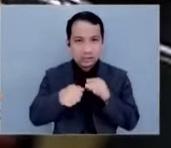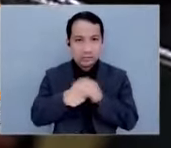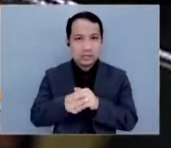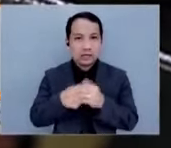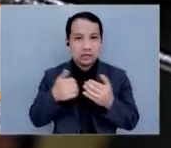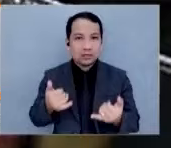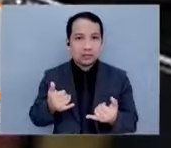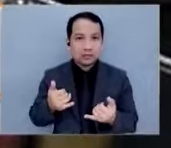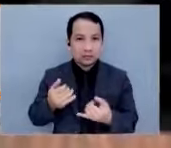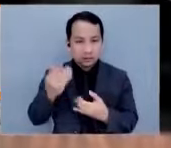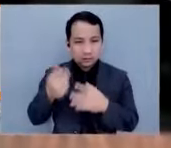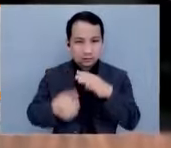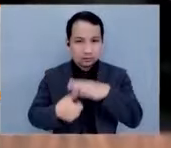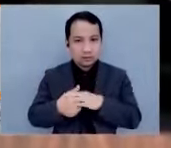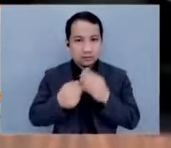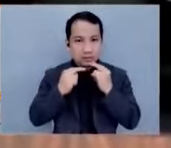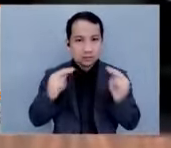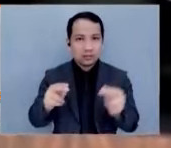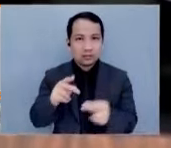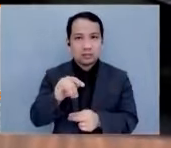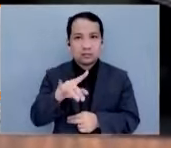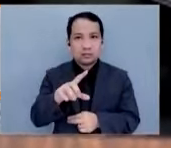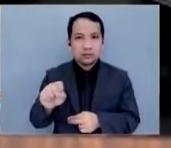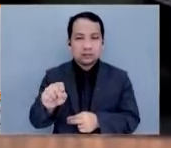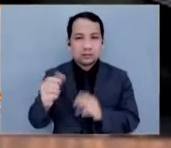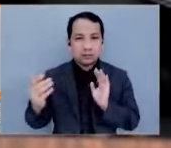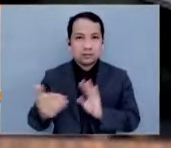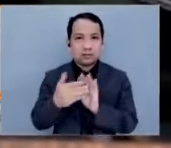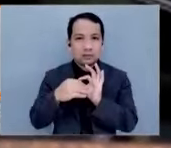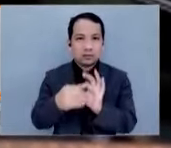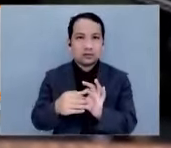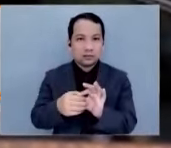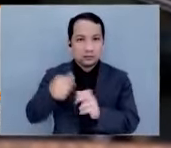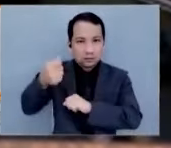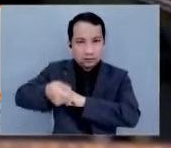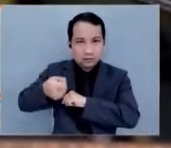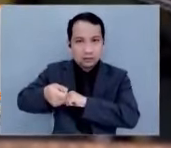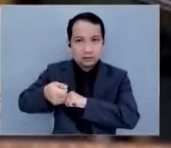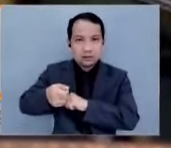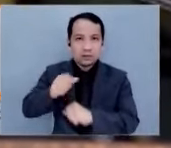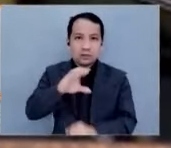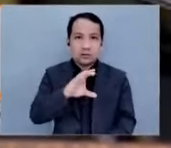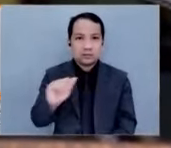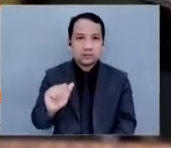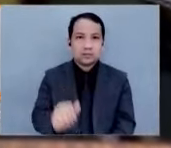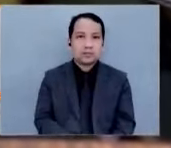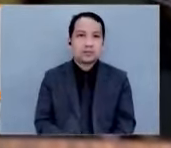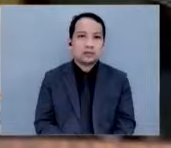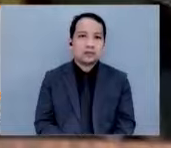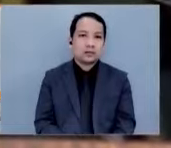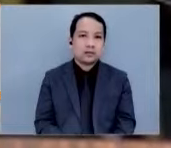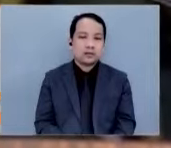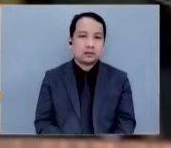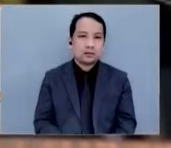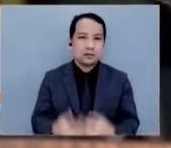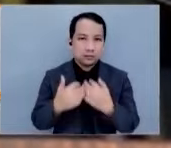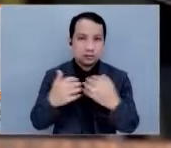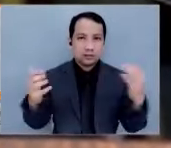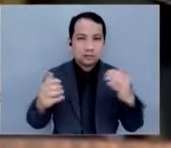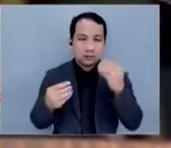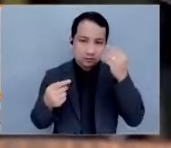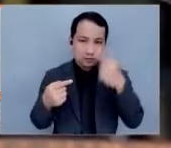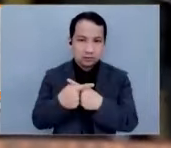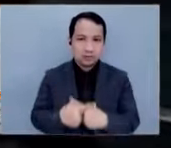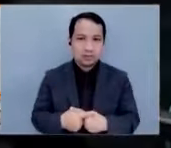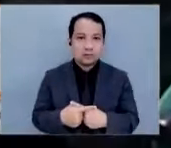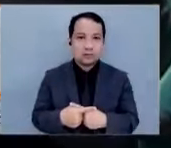mga revelasyong yan ni Tessa, pinaharap na rin siya sa pagdinig ng Commission on Appointments. Pero pinag-usapan ng kontrobersya sa isang